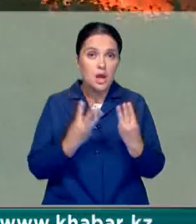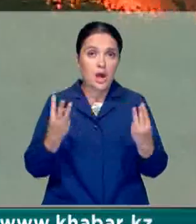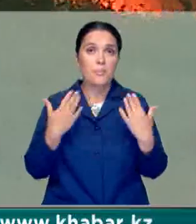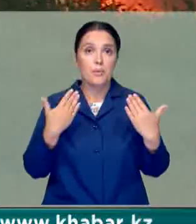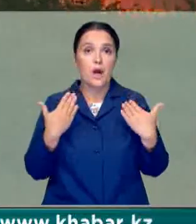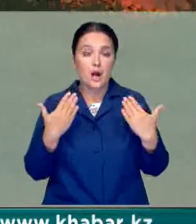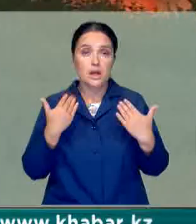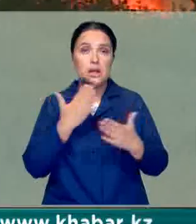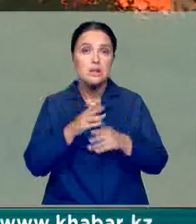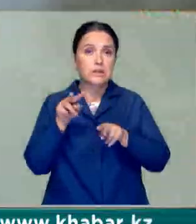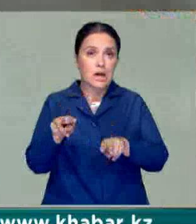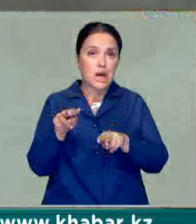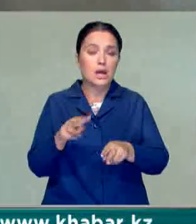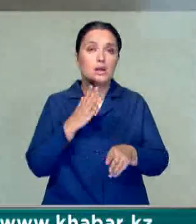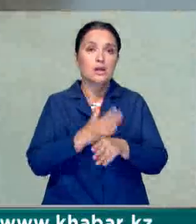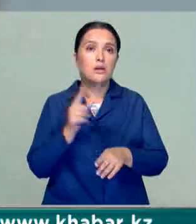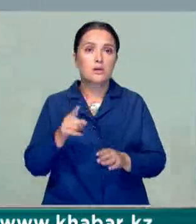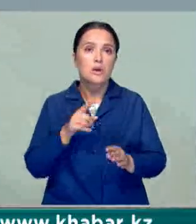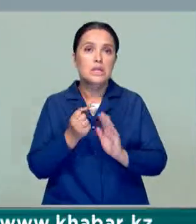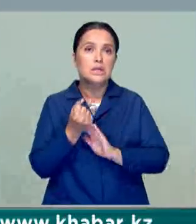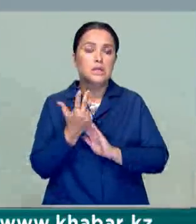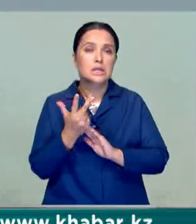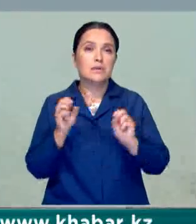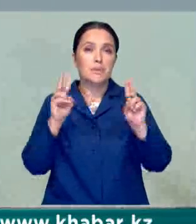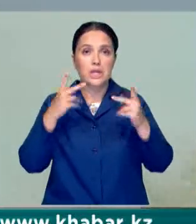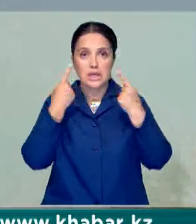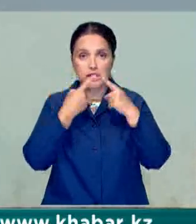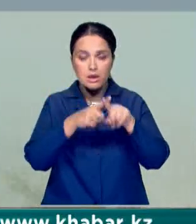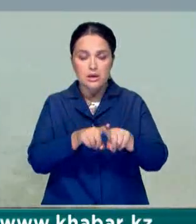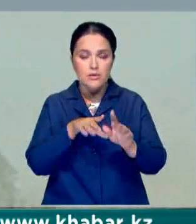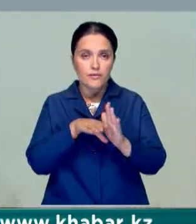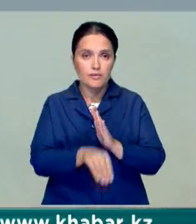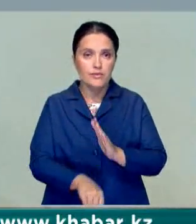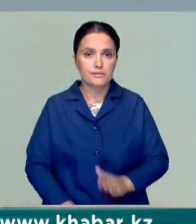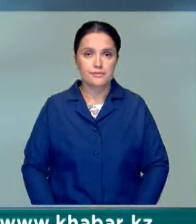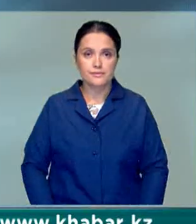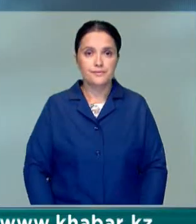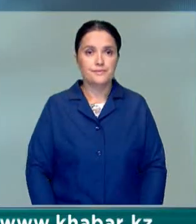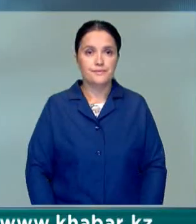парка, егерей и добровольцев. Задействованы 13 единиц специальной техники.